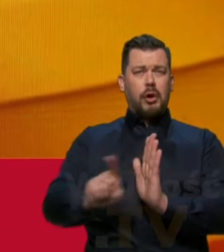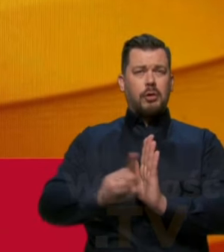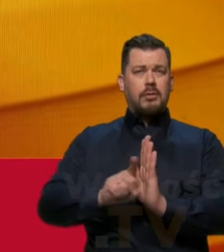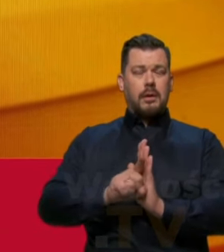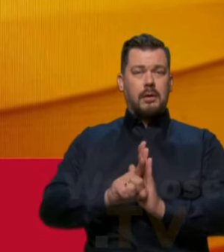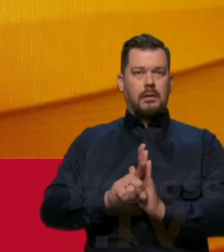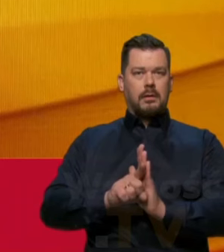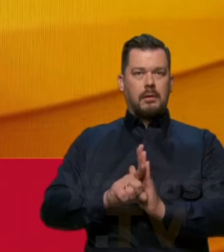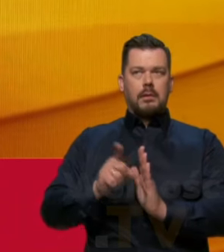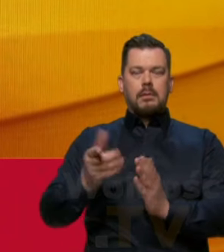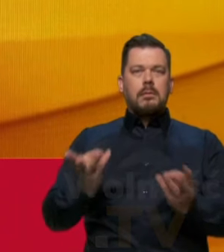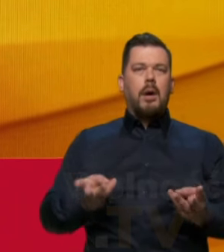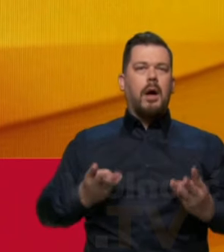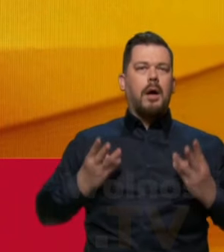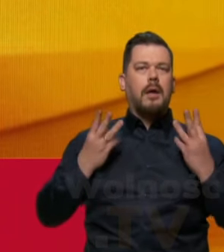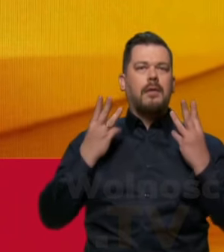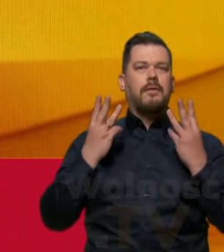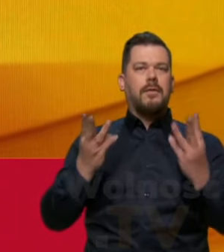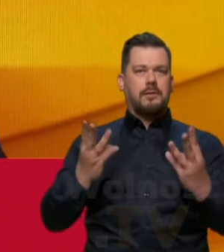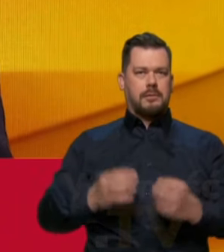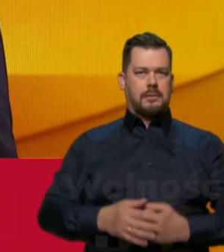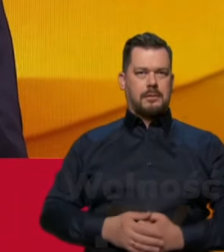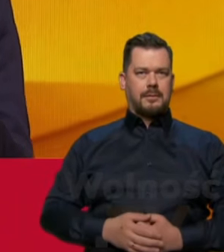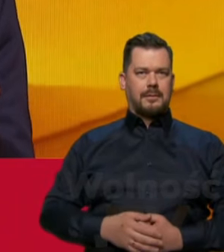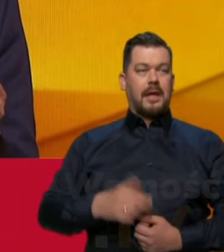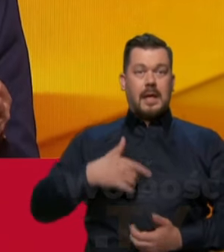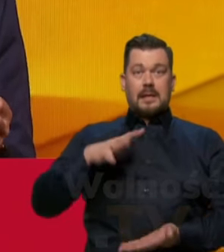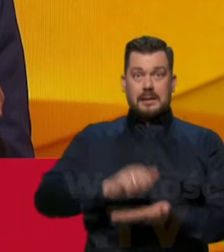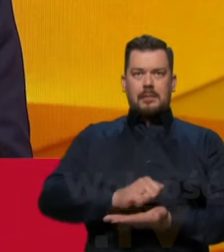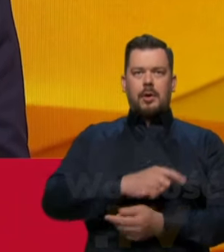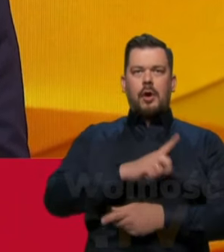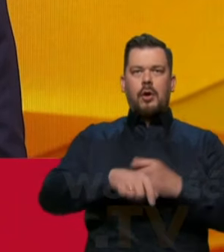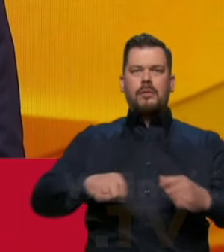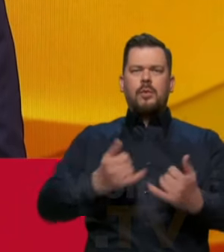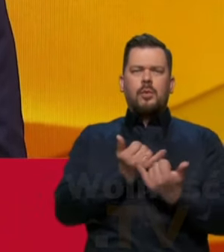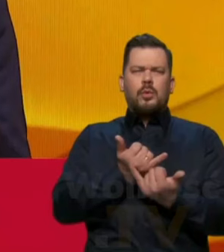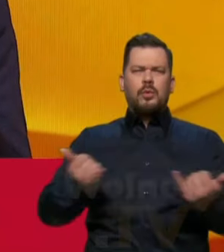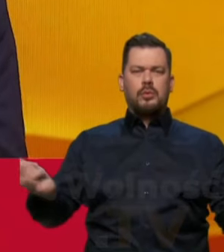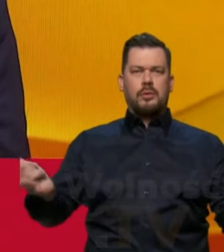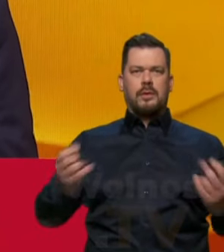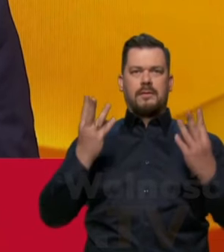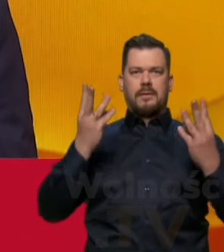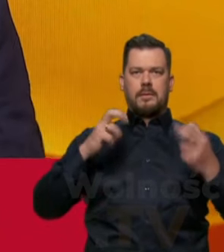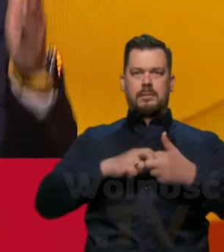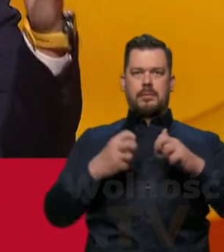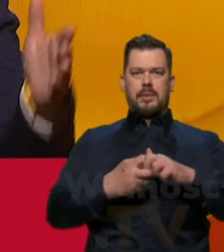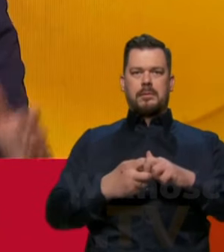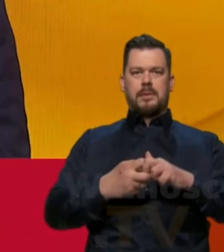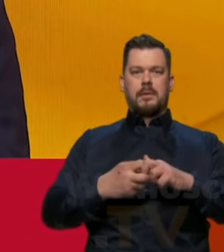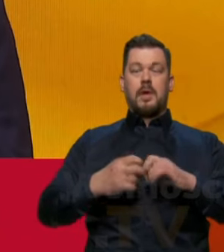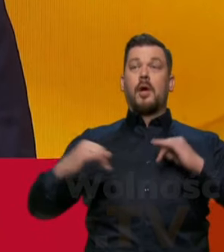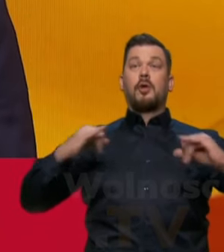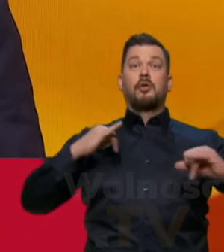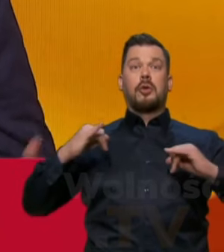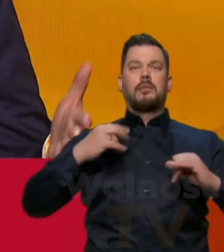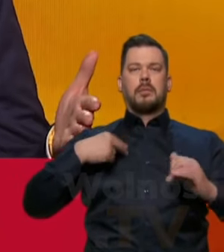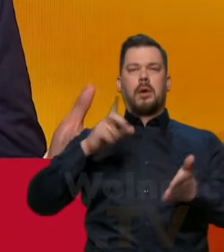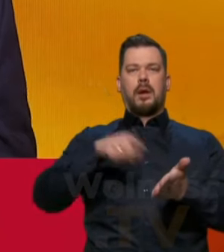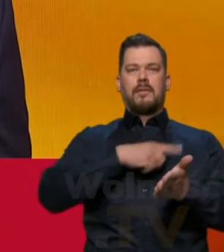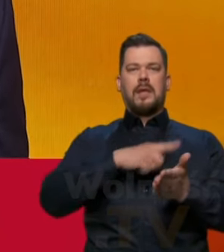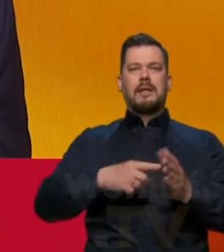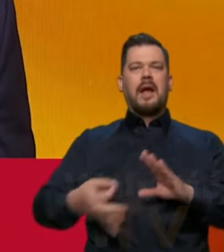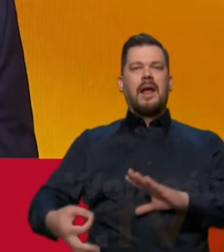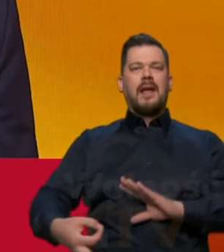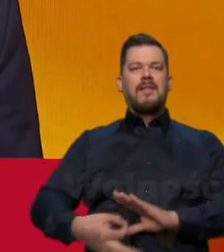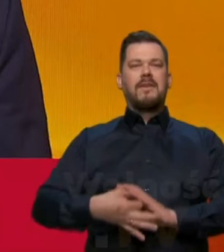jest piekielnie istotne. My się zajmujemy rozwiązywaniem bardzo konkretnych problemów. Tam, gdzie one się pojawiają. Jak rząd zlikwidował in vitro, to myśmy się